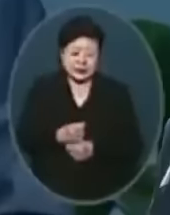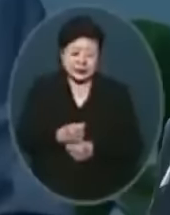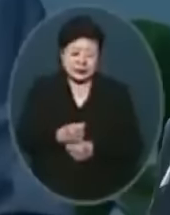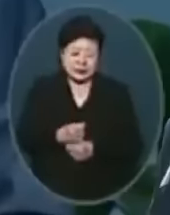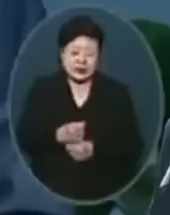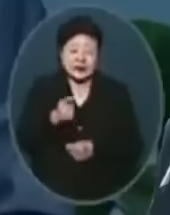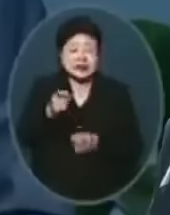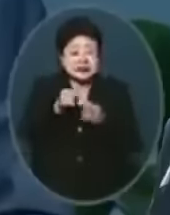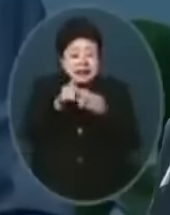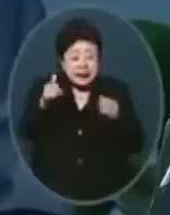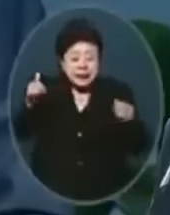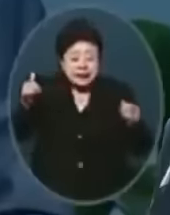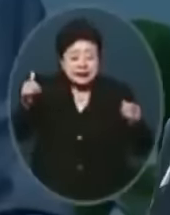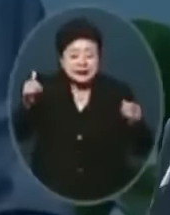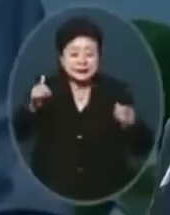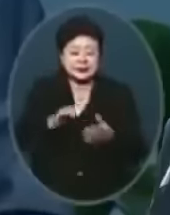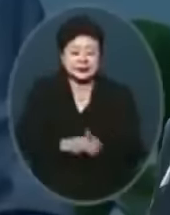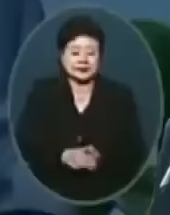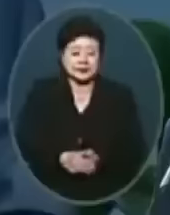그 사람은